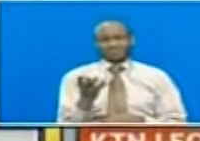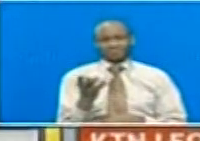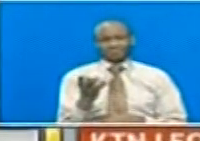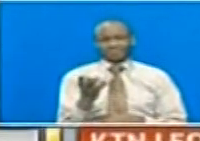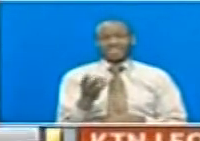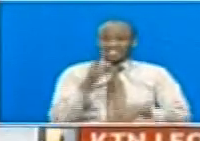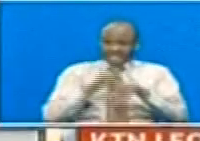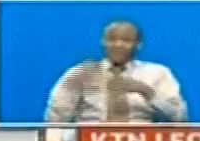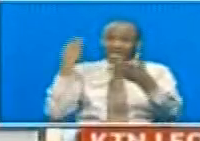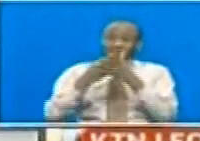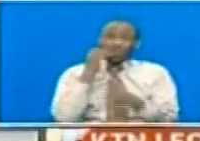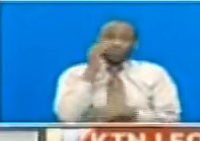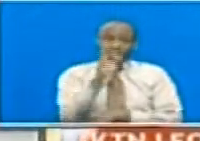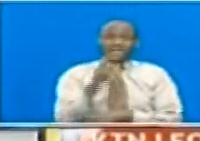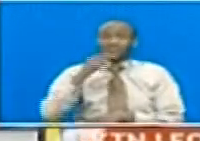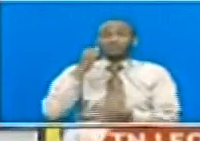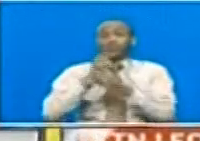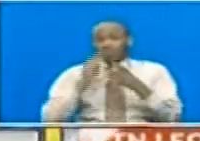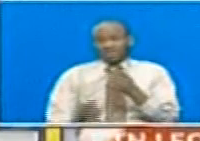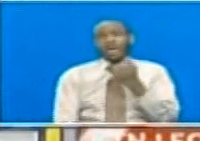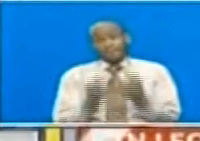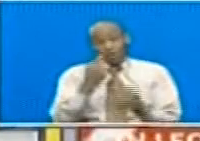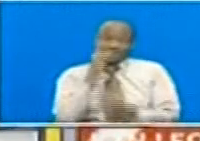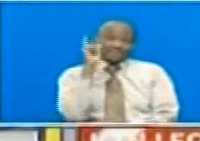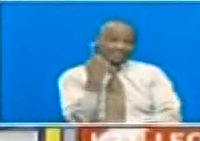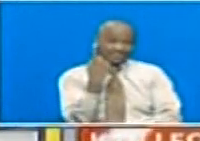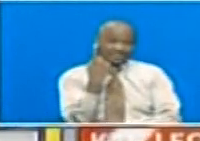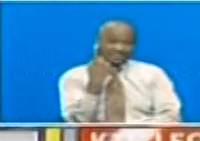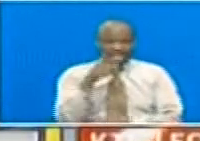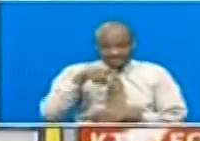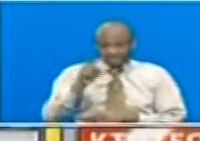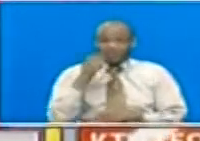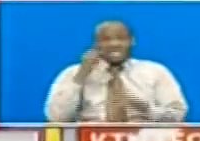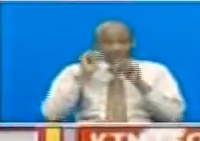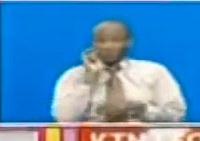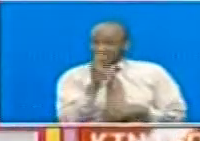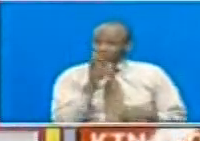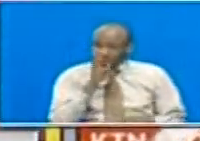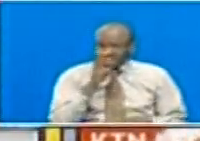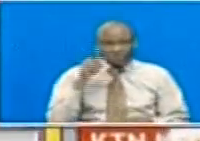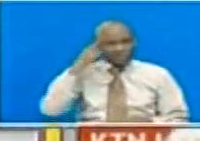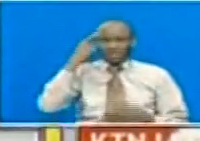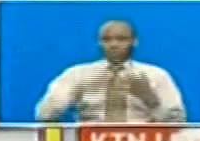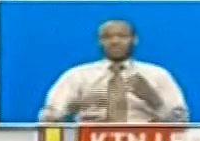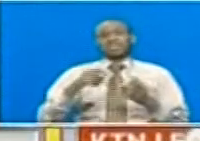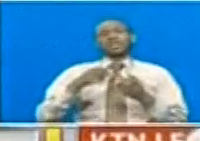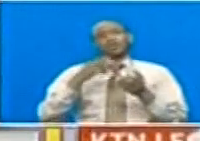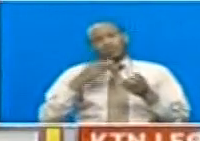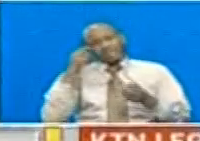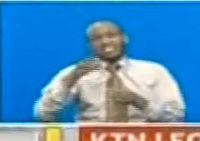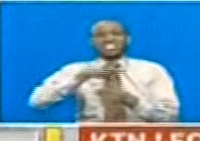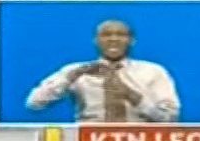Haya. Anapowasili nyumbani hulazimika kuyachemsha maji haya ambayo ukiyatizama waweza dhania ni kahawa au